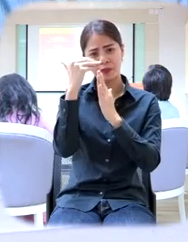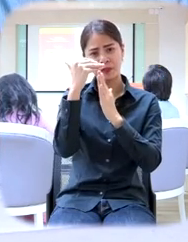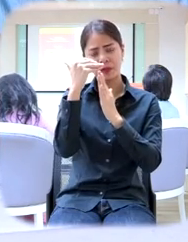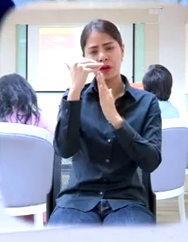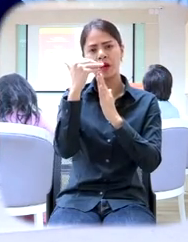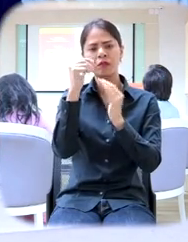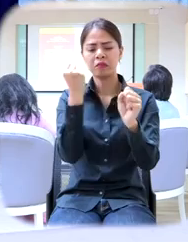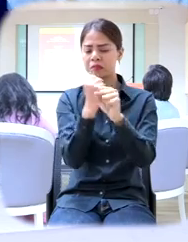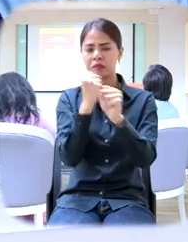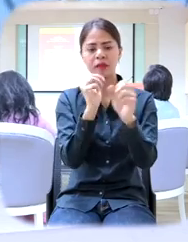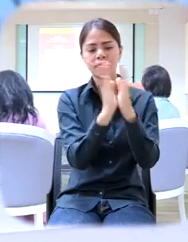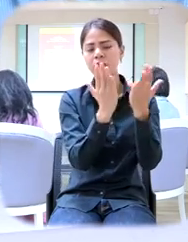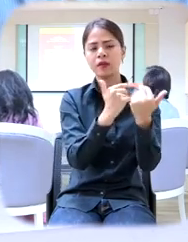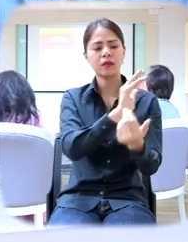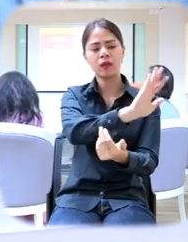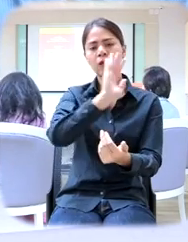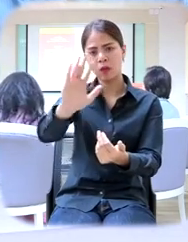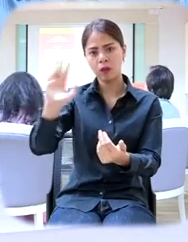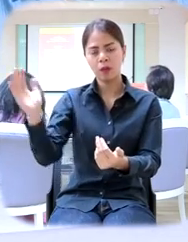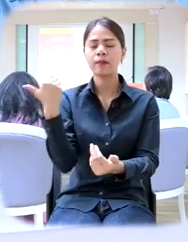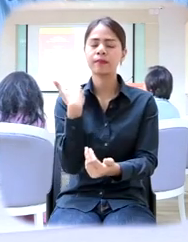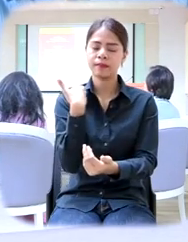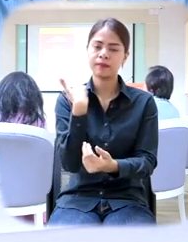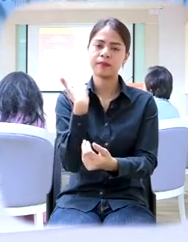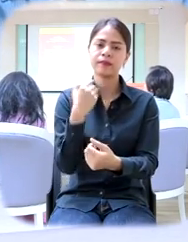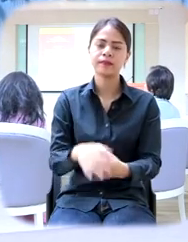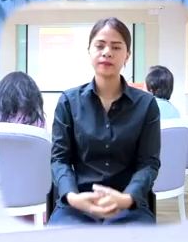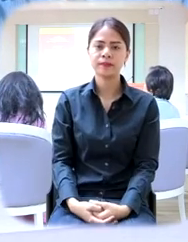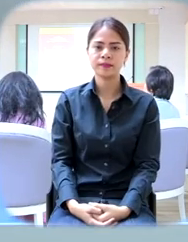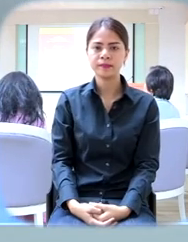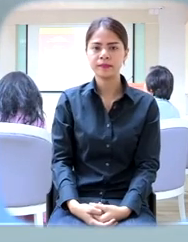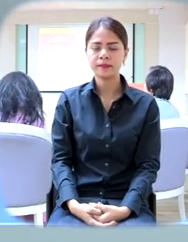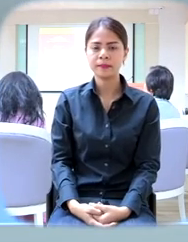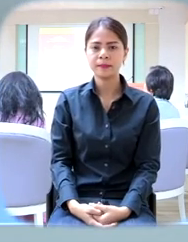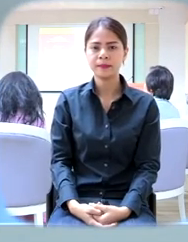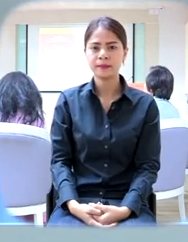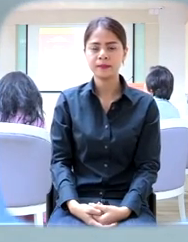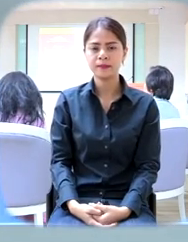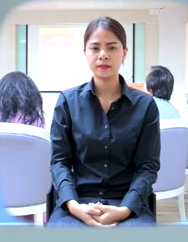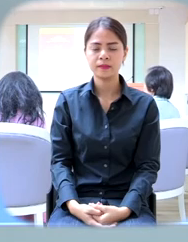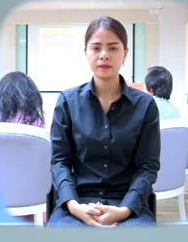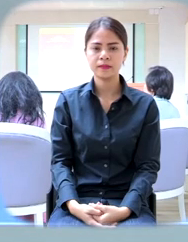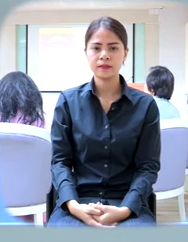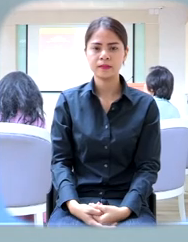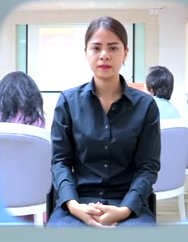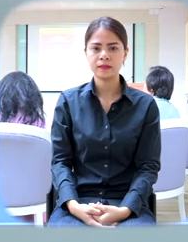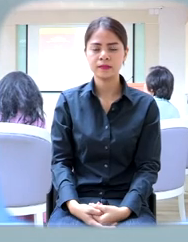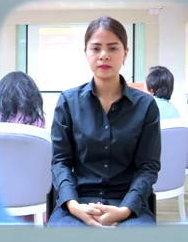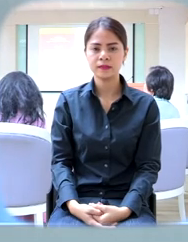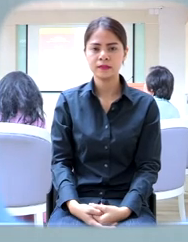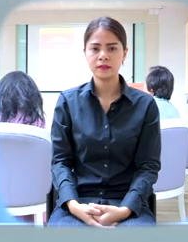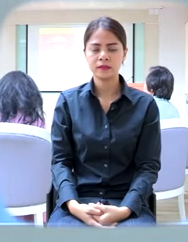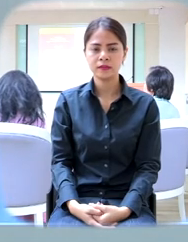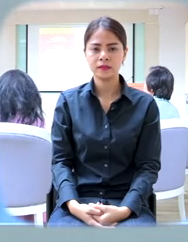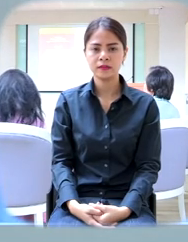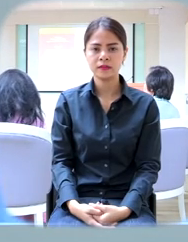จะทำแคตตาล็อกคัมภีร์ครับ So as Santi said it's a good example of the